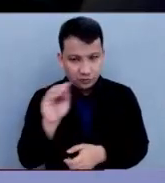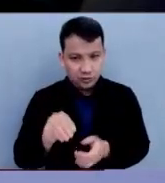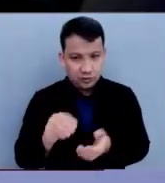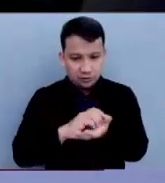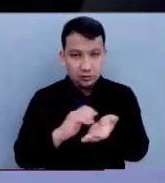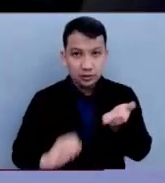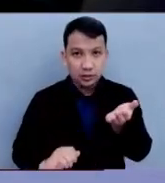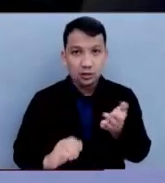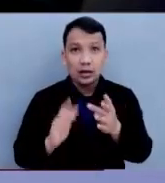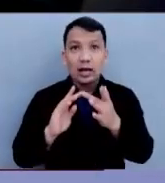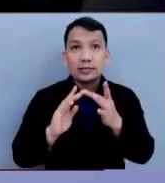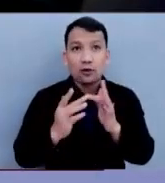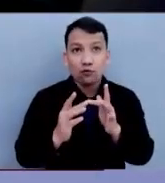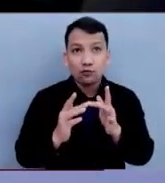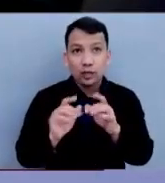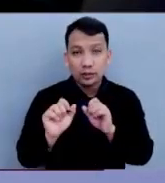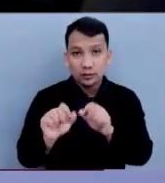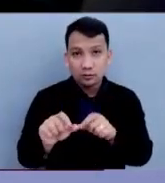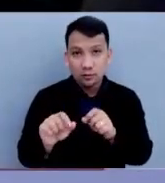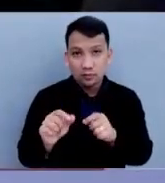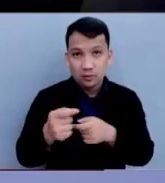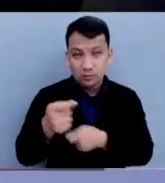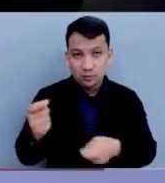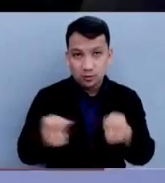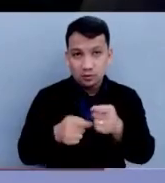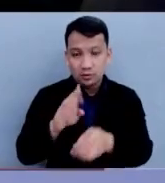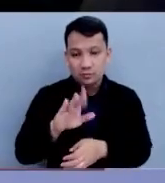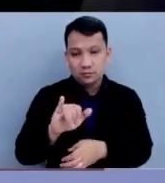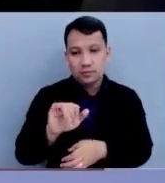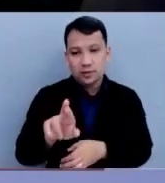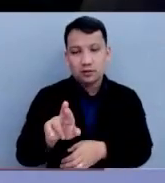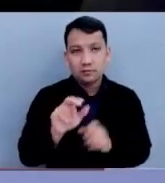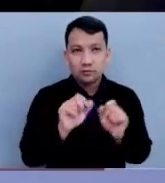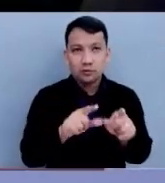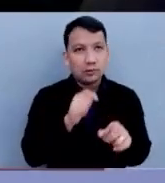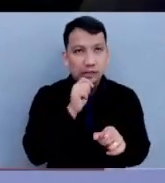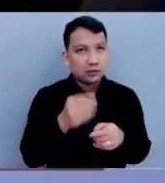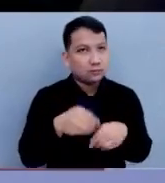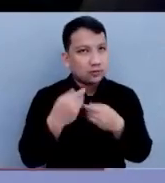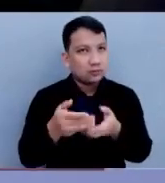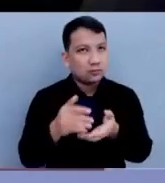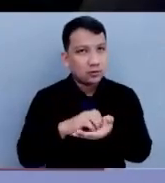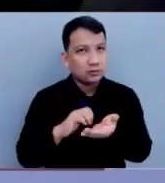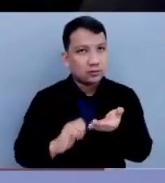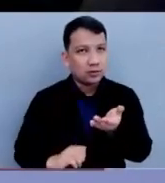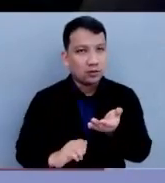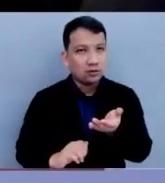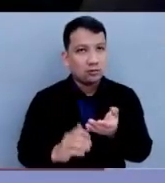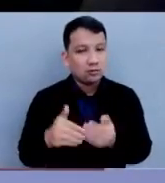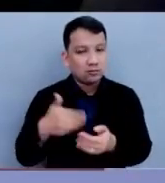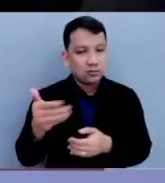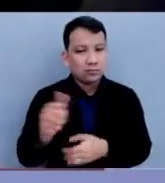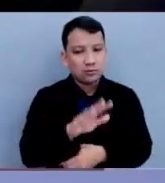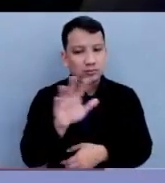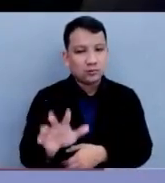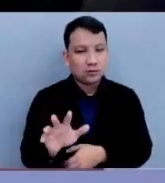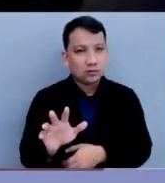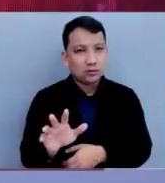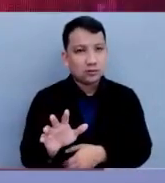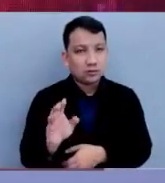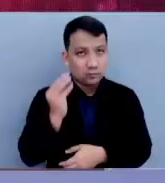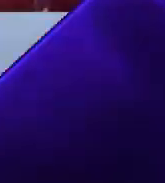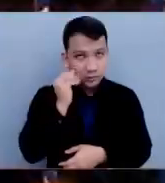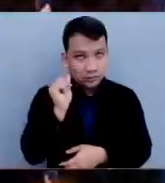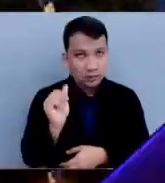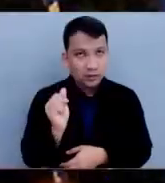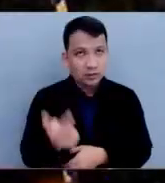ang transaksyon. Nagbabala ang BIR sa mga seller na hindi nagbibigay ng diskwento. Nasa frontline ng balitang yan si Wardy Nalcaide.